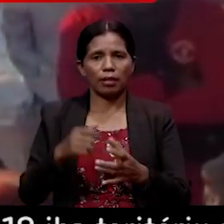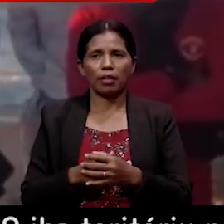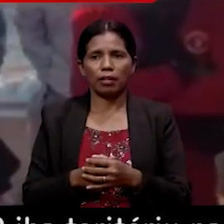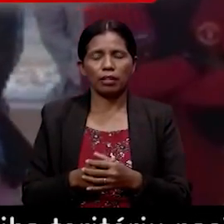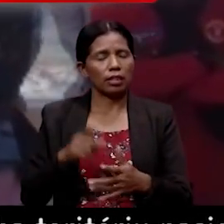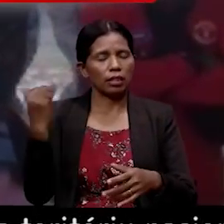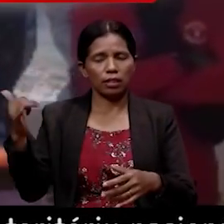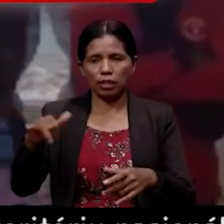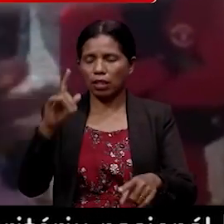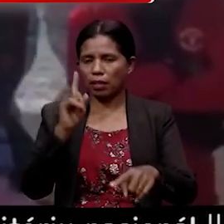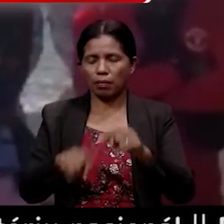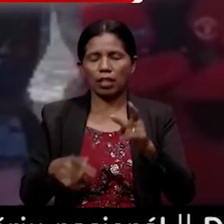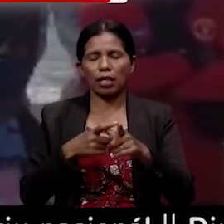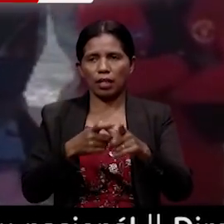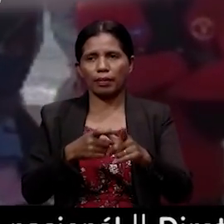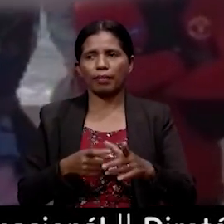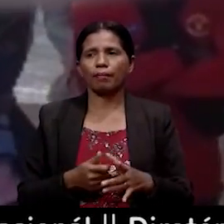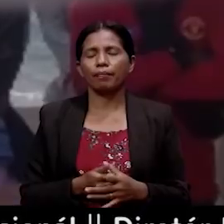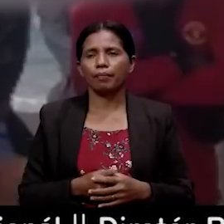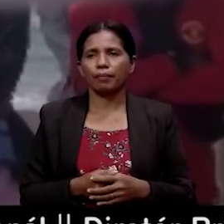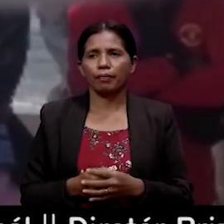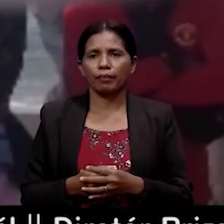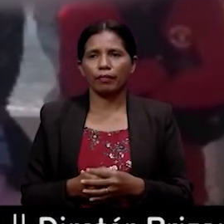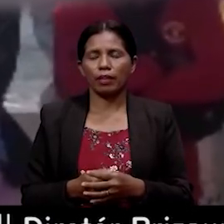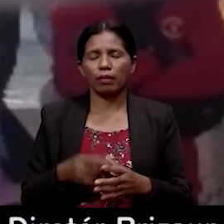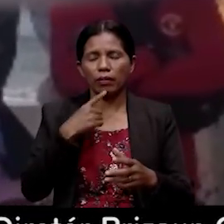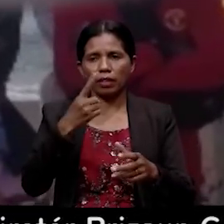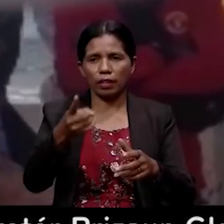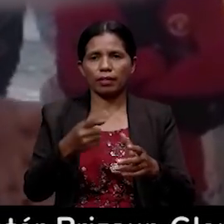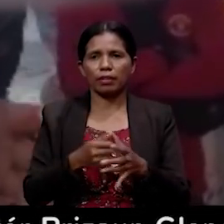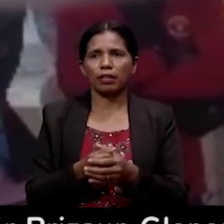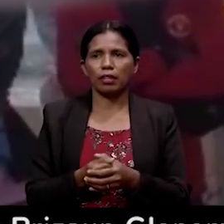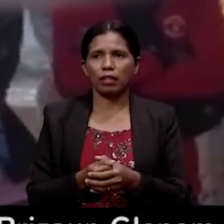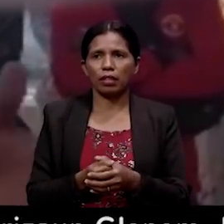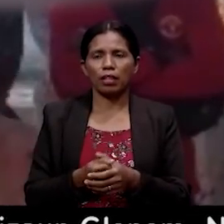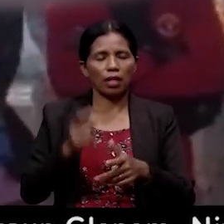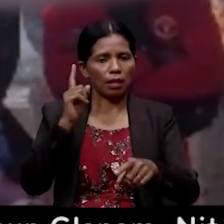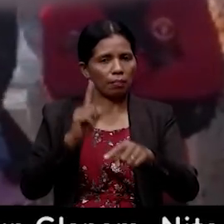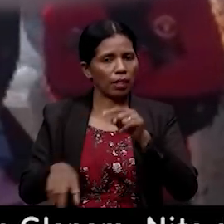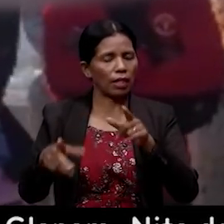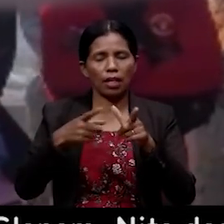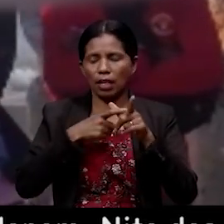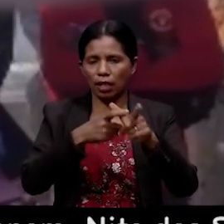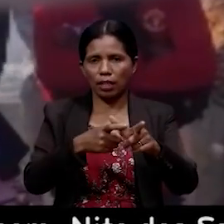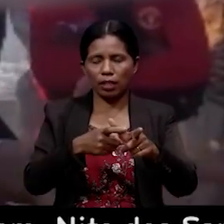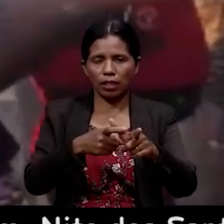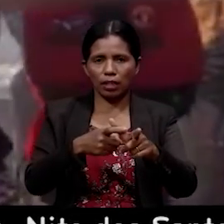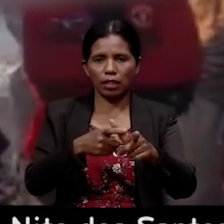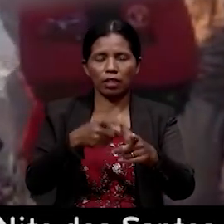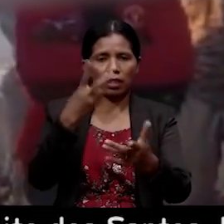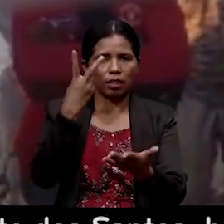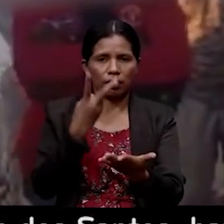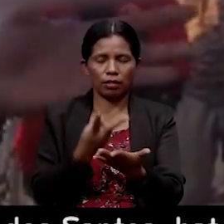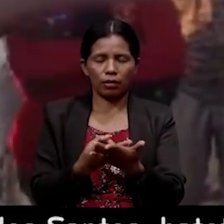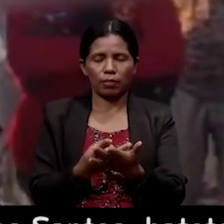bela halai. I hot iru teus, hot ihate te katak, lali ke halai, toba, sirna lima,